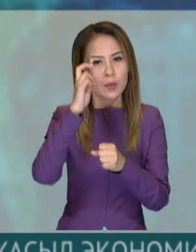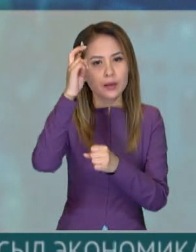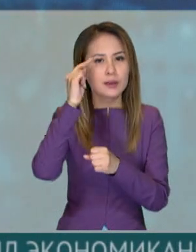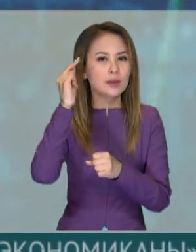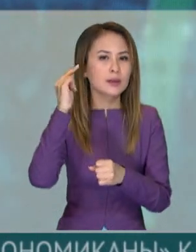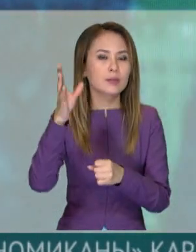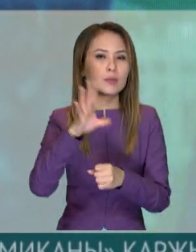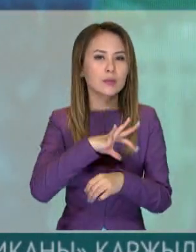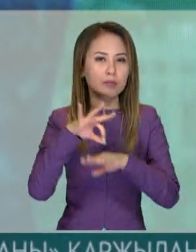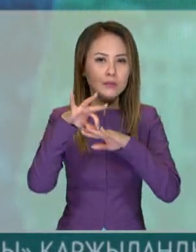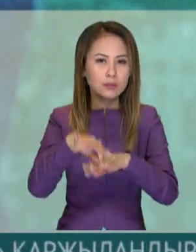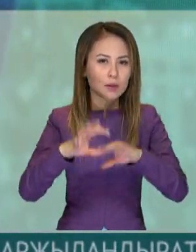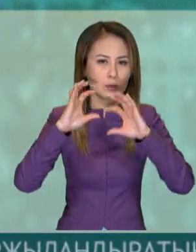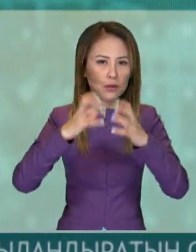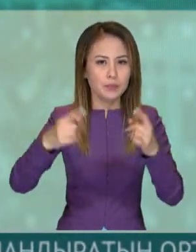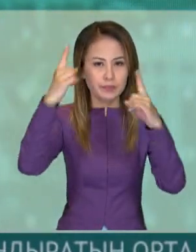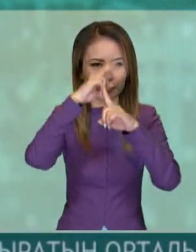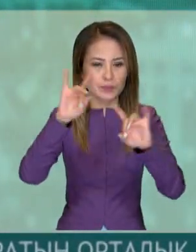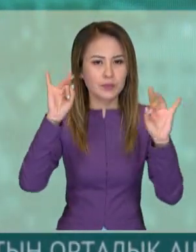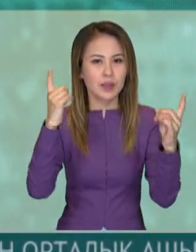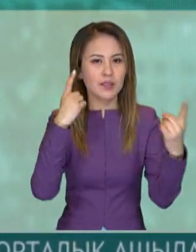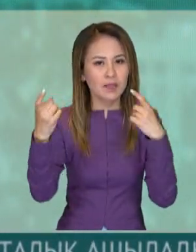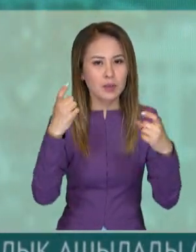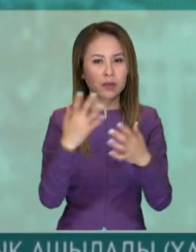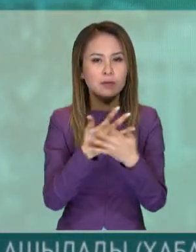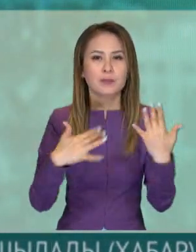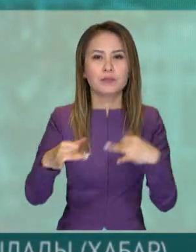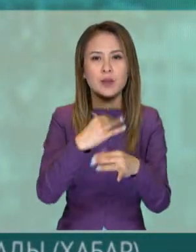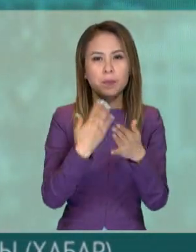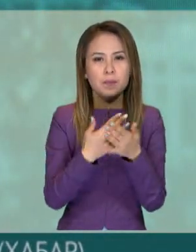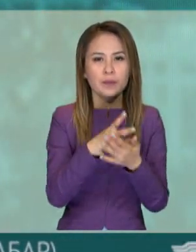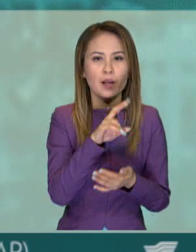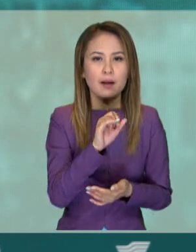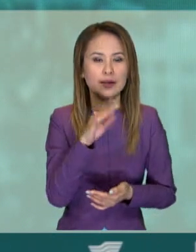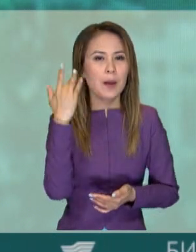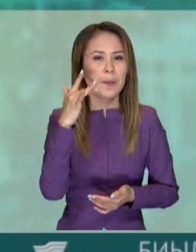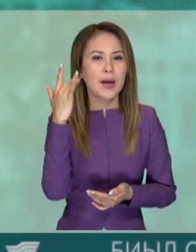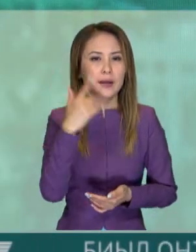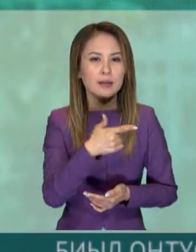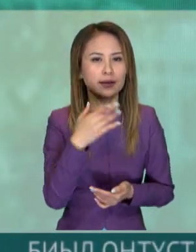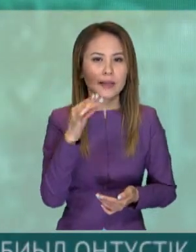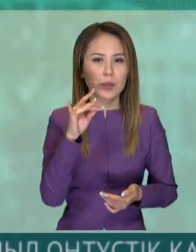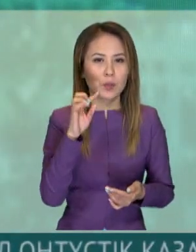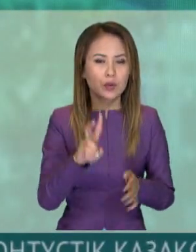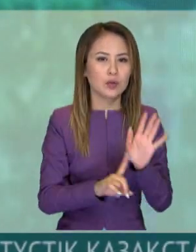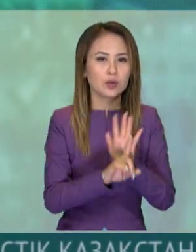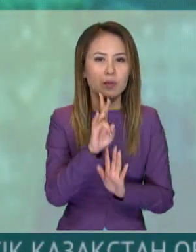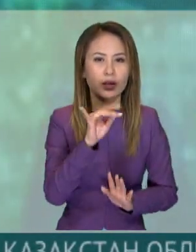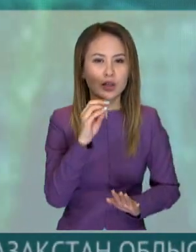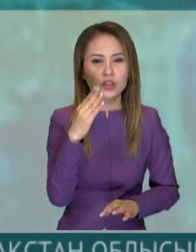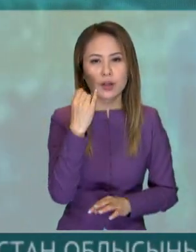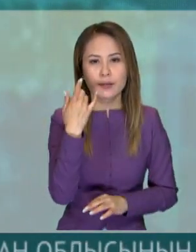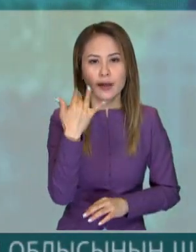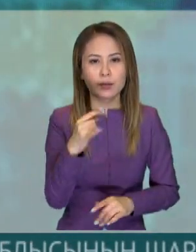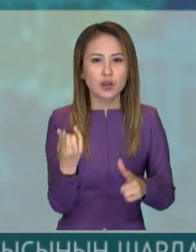Елбасының Қытайға жасаған сапарын әлемдік бұқаралық ақпарат құралдары қызу талқылауда. Мәселен, Латин Американы Геральд Трибюн басылымы Нұрсұлтан